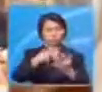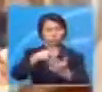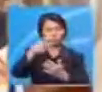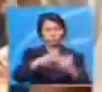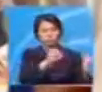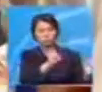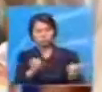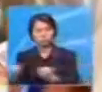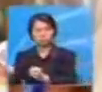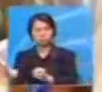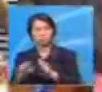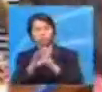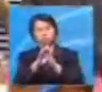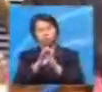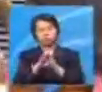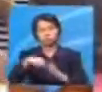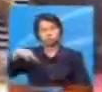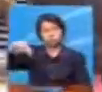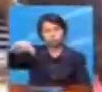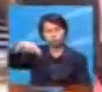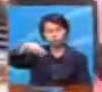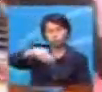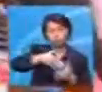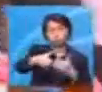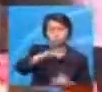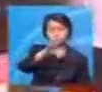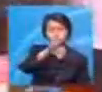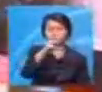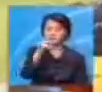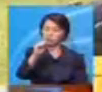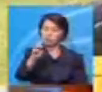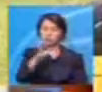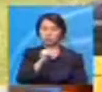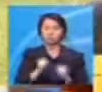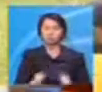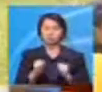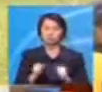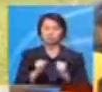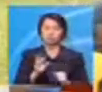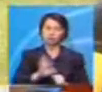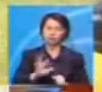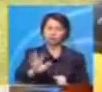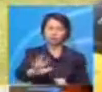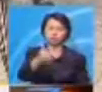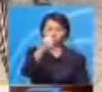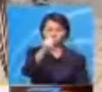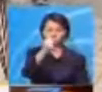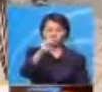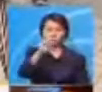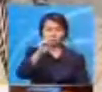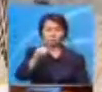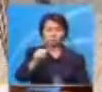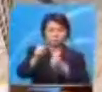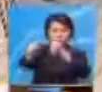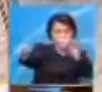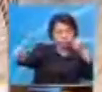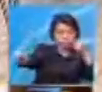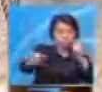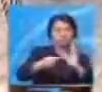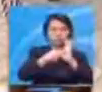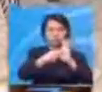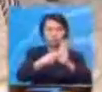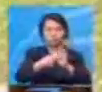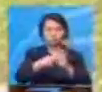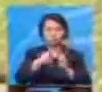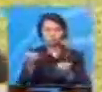dianjurkan antaranya berjalan kaki sejauh 5 km dan larian sejauh 10 km memanah pertunjukan